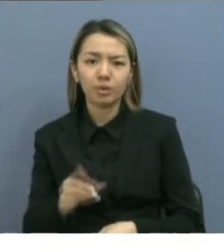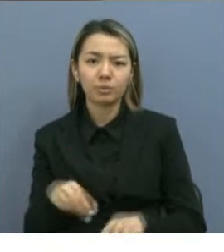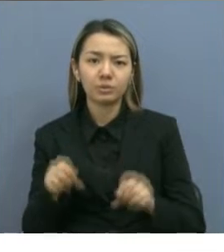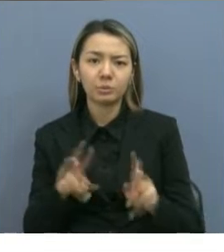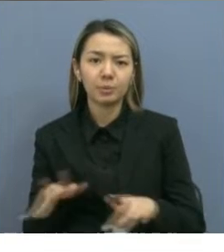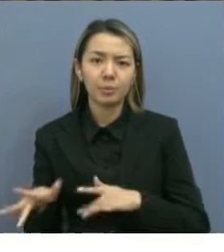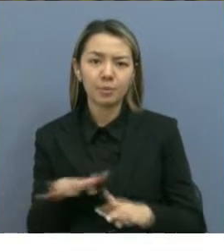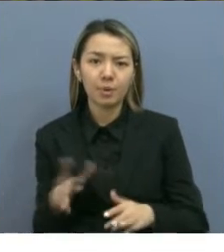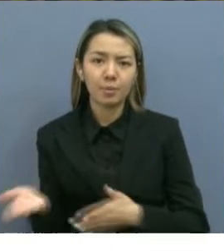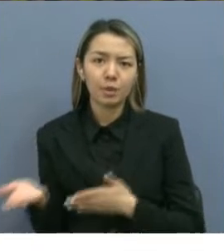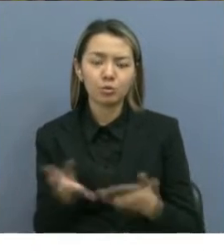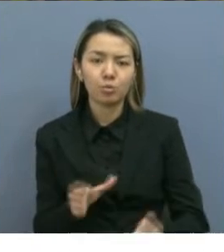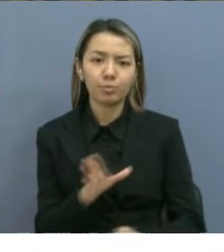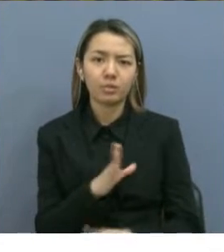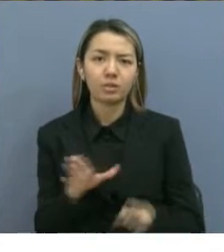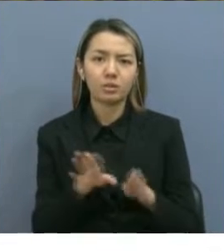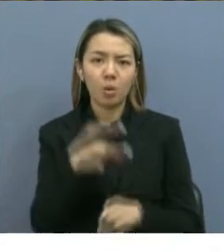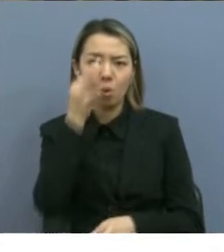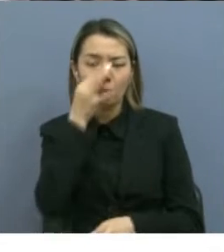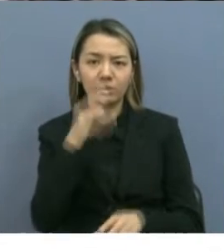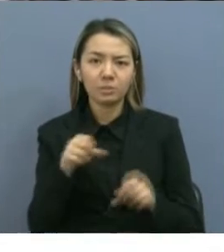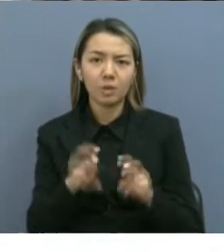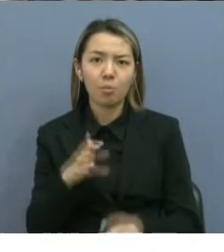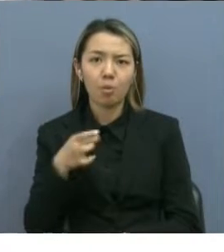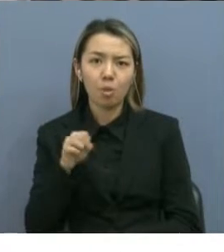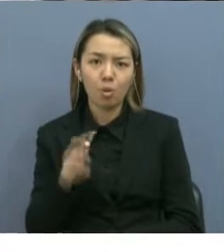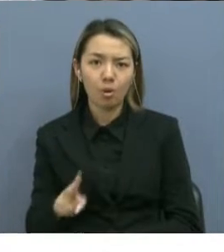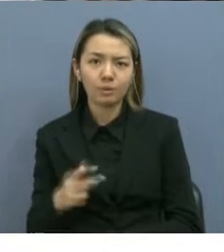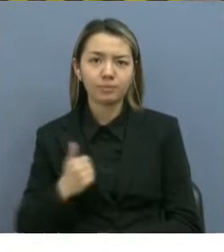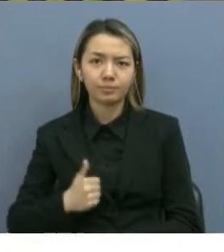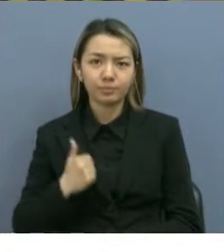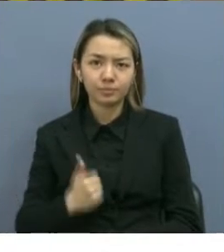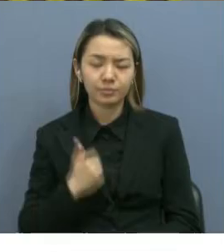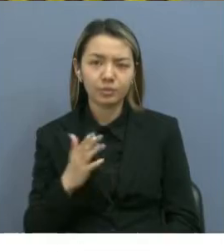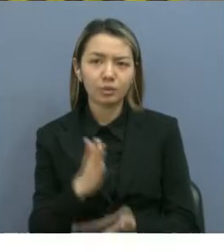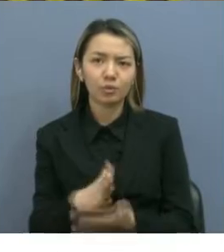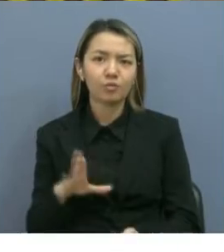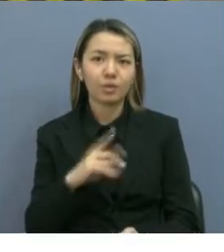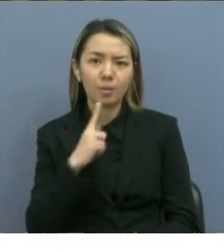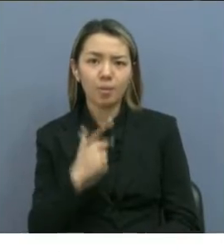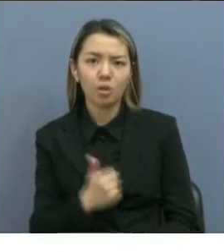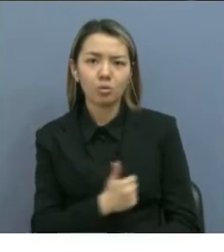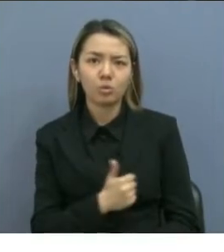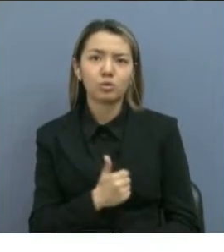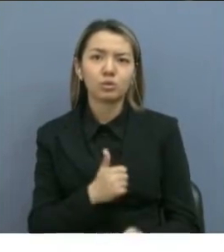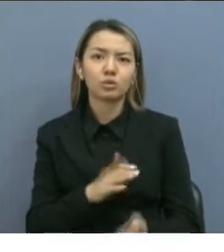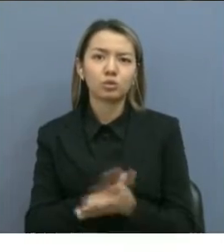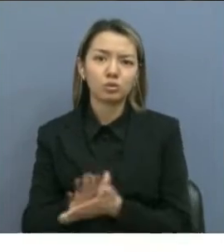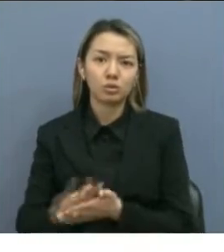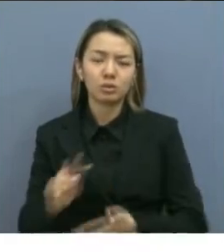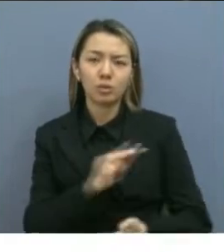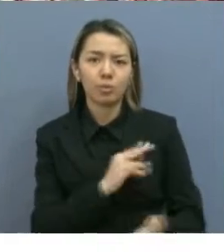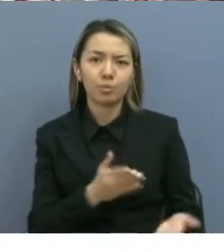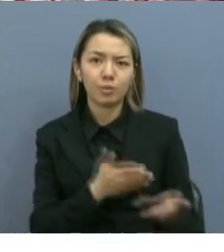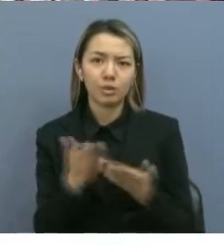бағытталған шаруаларға жұмылды. Сонымен тәжірибелі мамандар блок бекеттердегі күзетке, айналаны патрульдеуге және санитарлық тазалық жұмысына